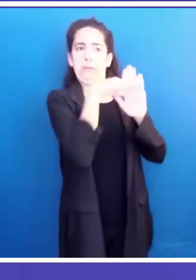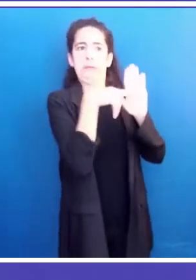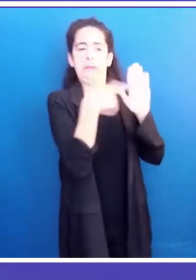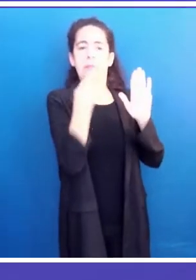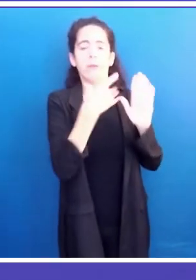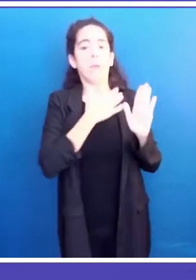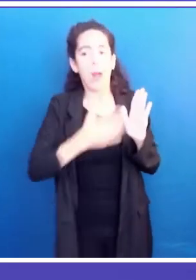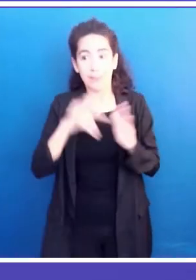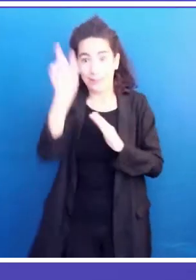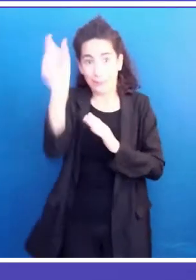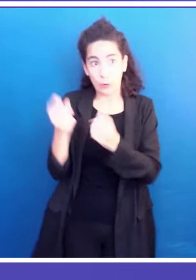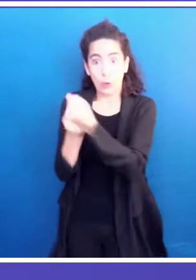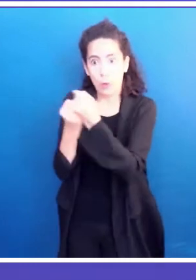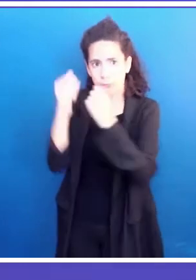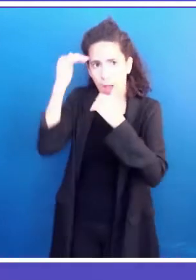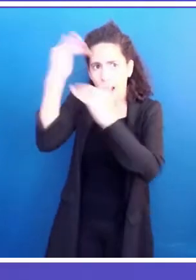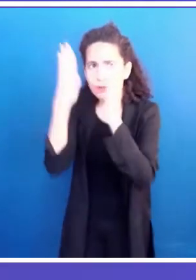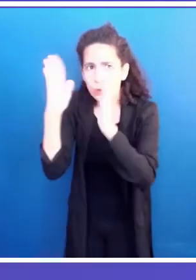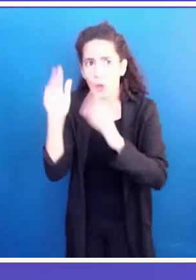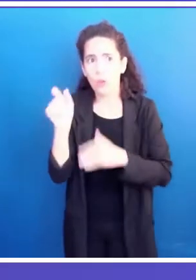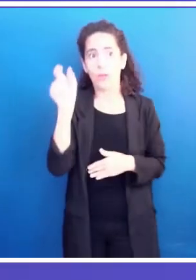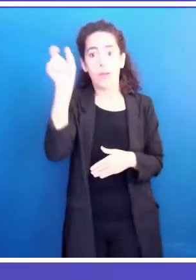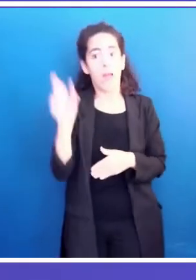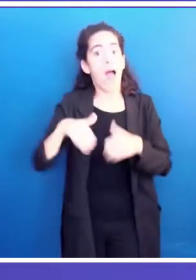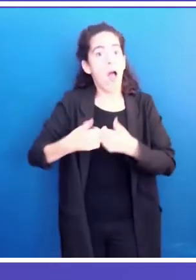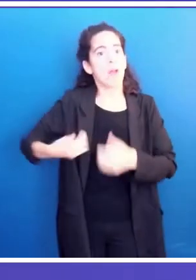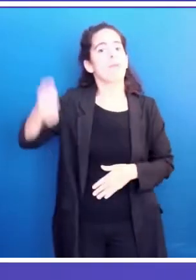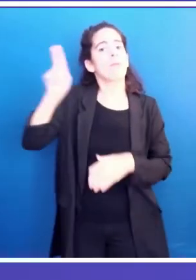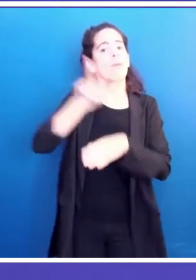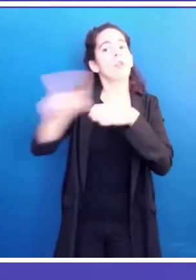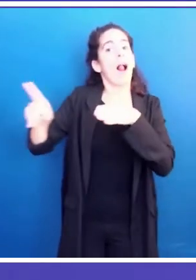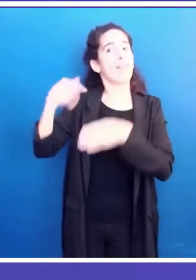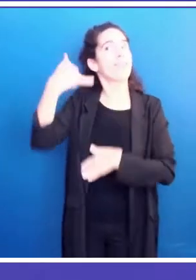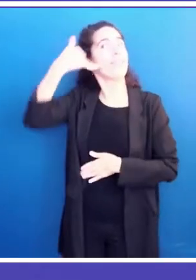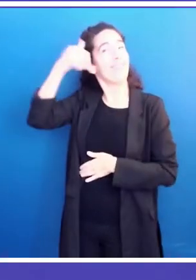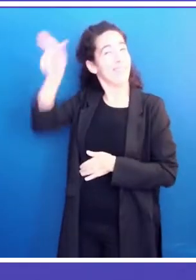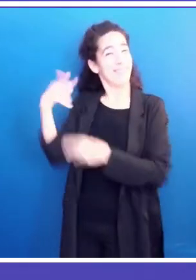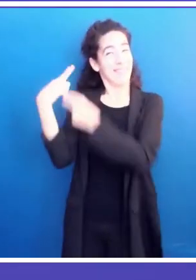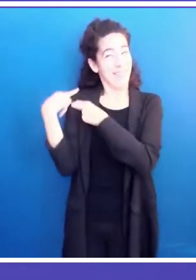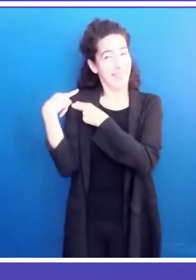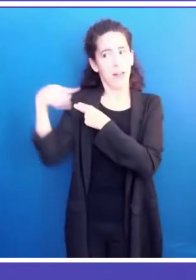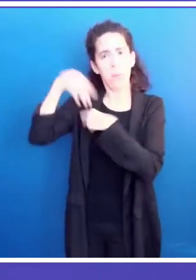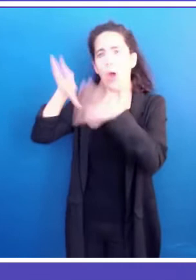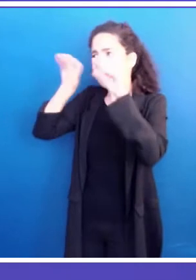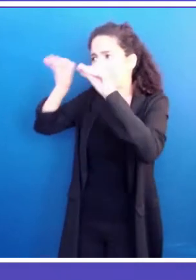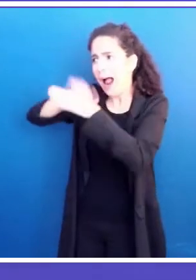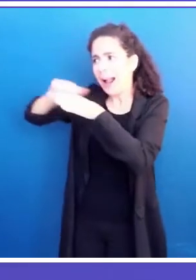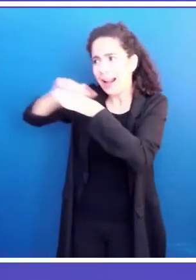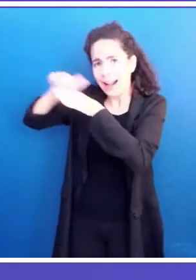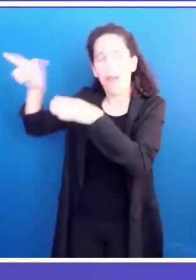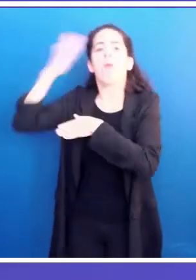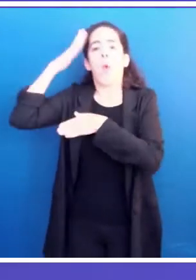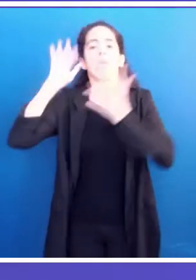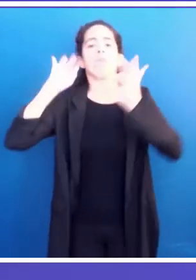التدابير المعتمدة تعزيز الفرق التي تعنى وتعمل على الاتصالات، فإذن إضافة